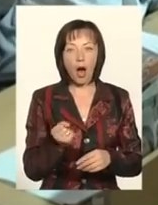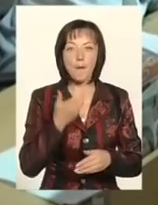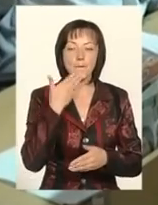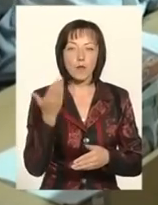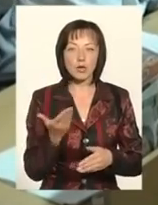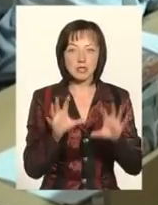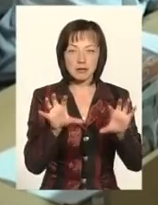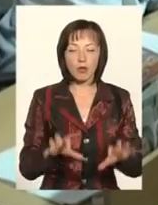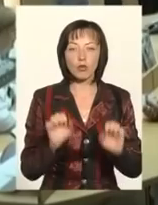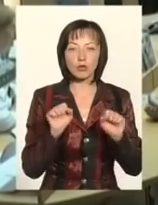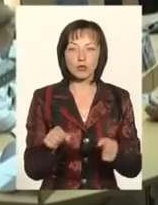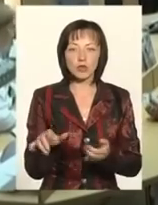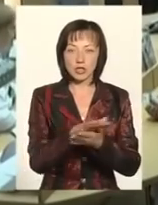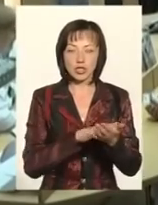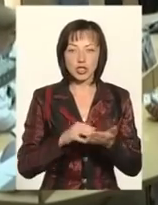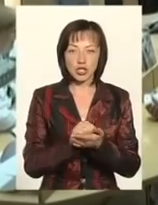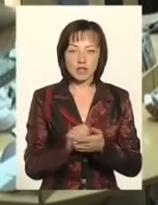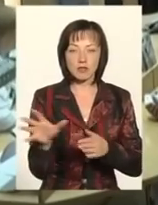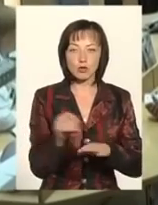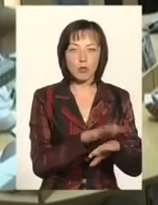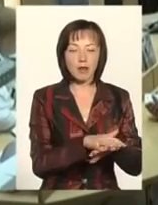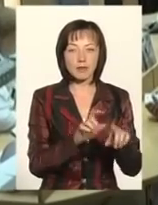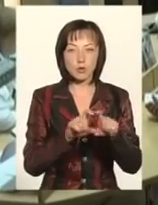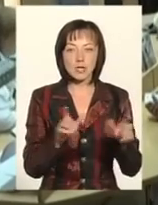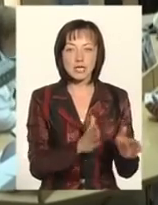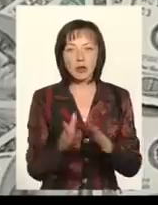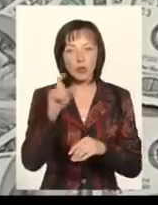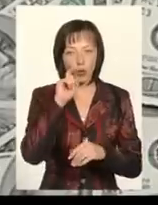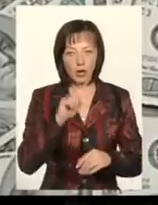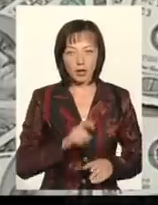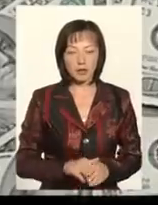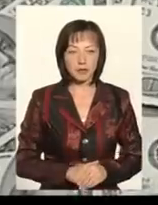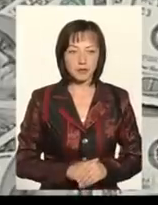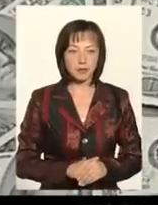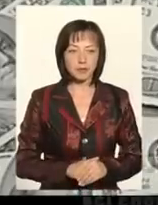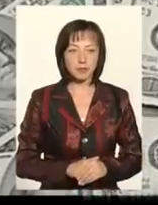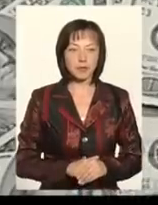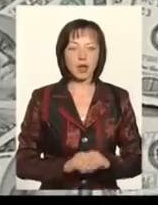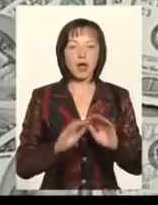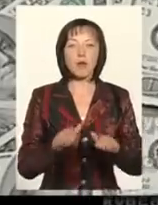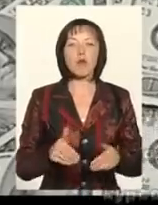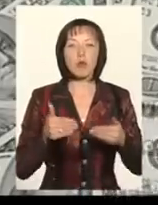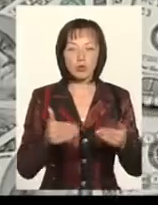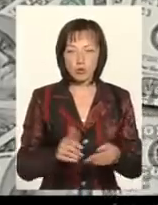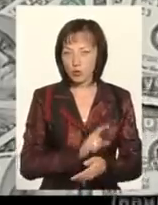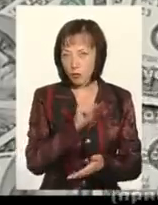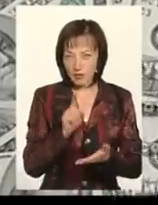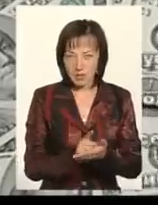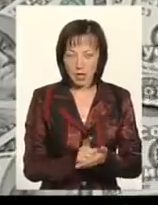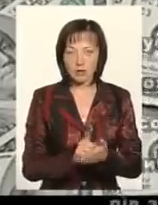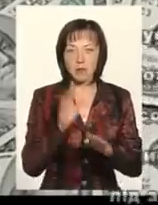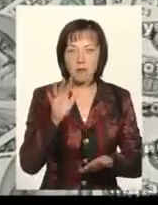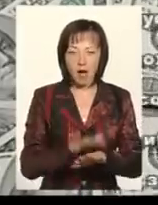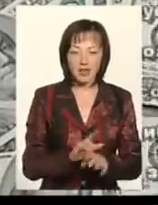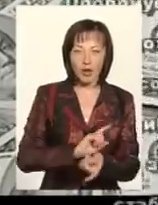Закон може завдати нищівного удару всій банківській системі України пропонується зобов'язати банки конвертувати всі